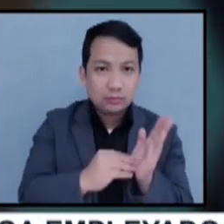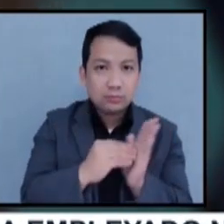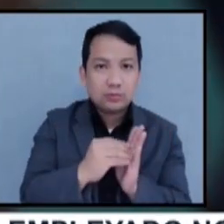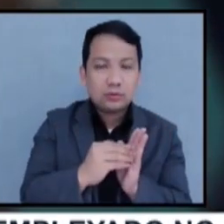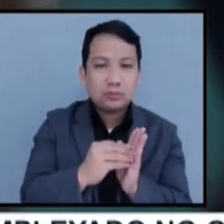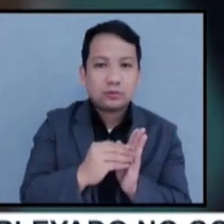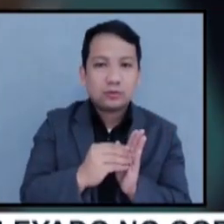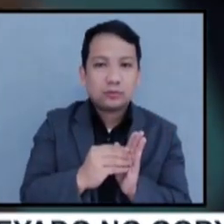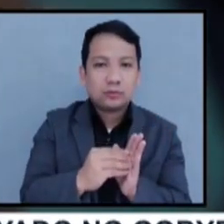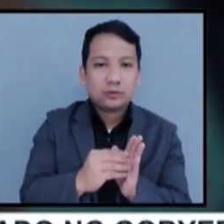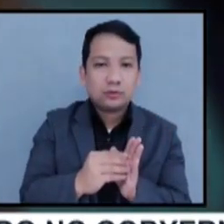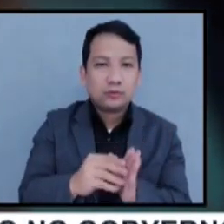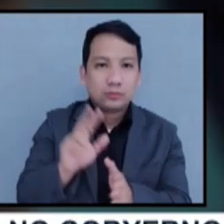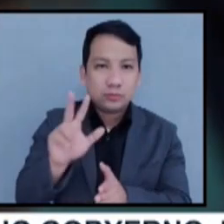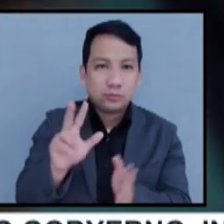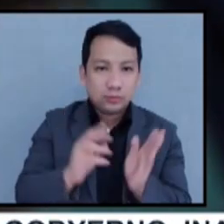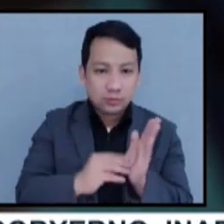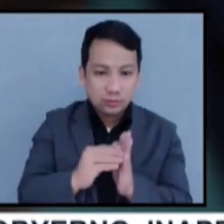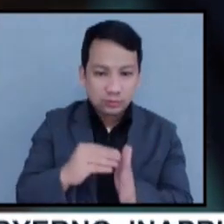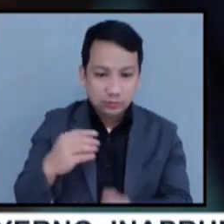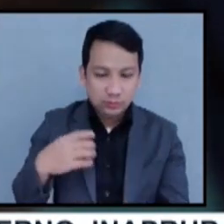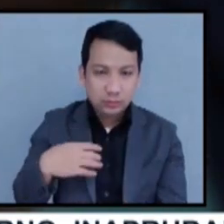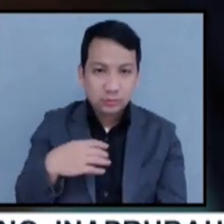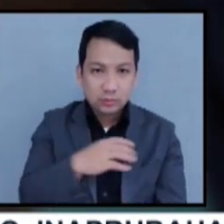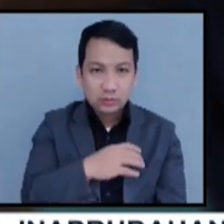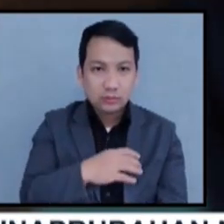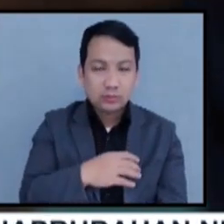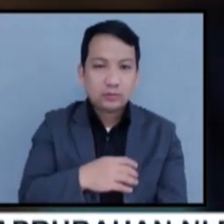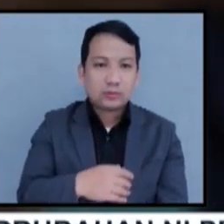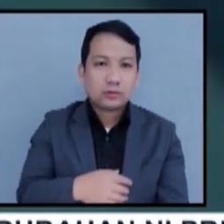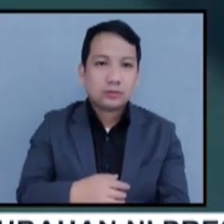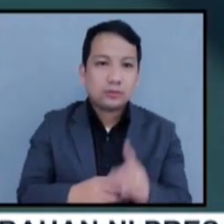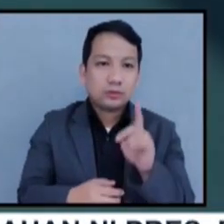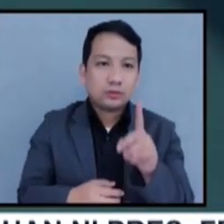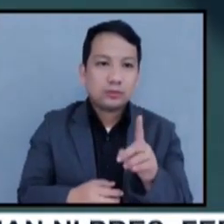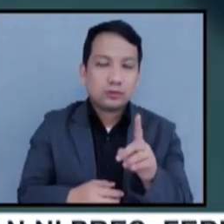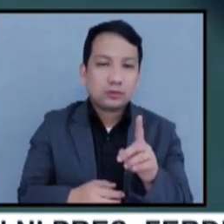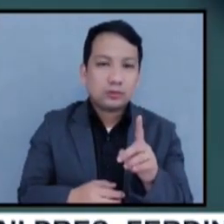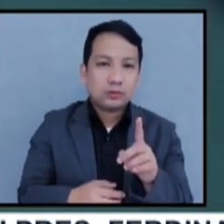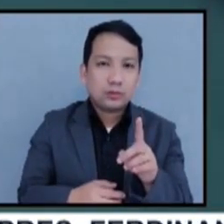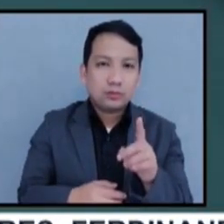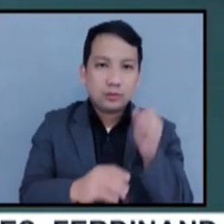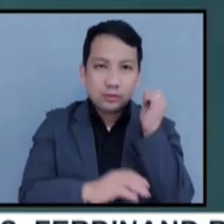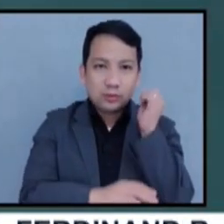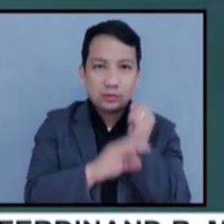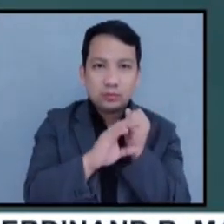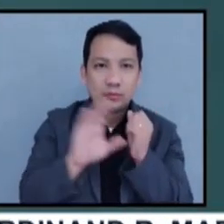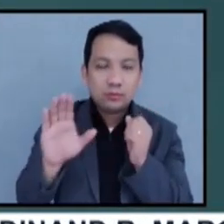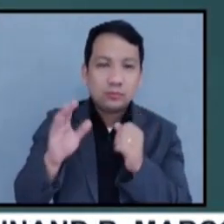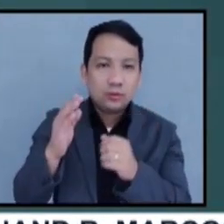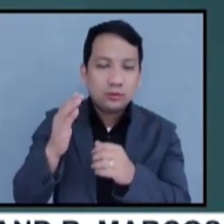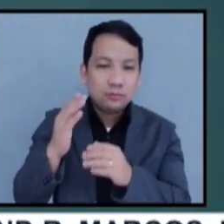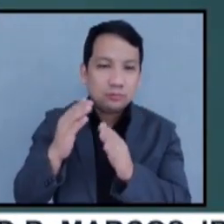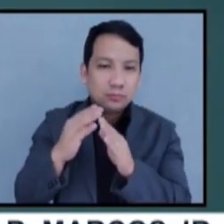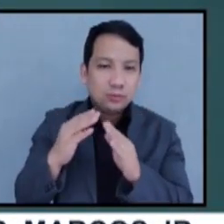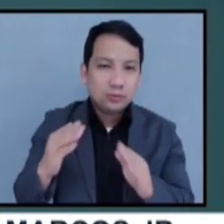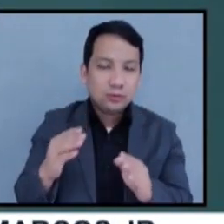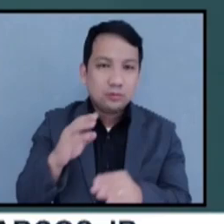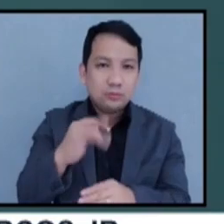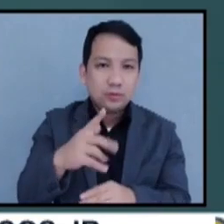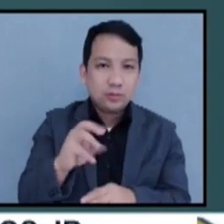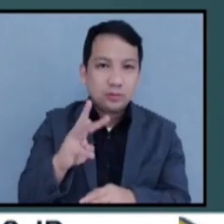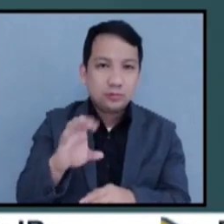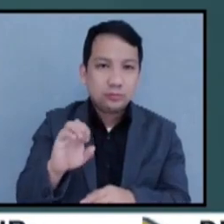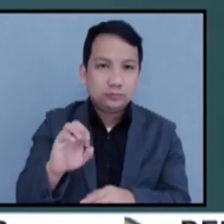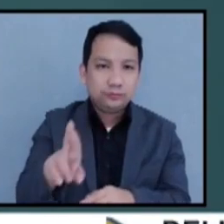din na ipinangako ang kamera. Nariyan din ang isang fully furnished na condominium unit mula sa kumpanyang Megaworld. May